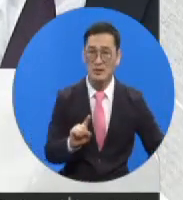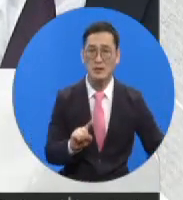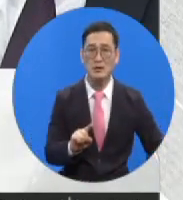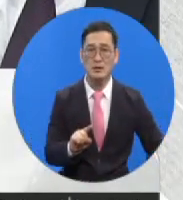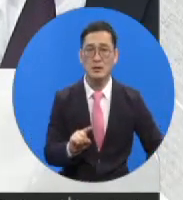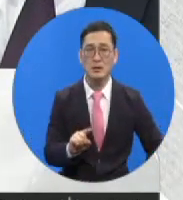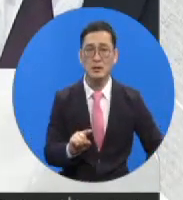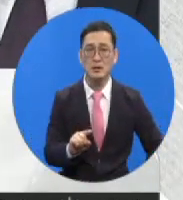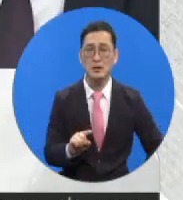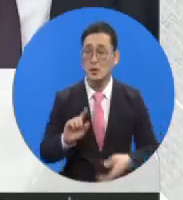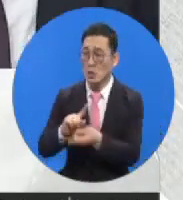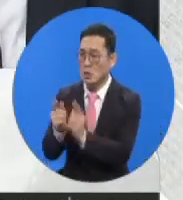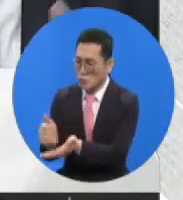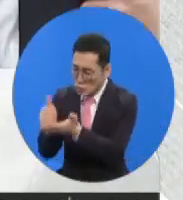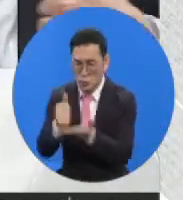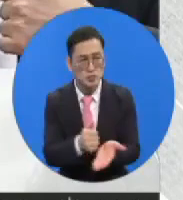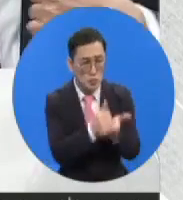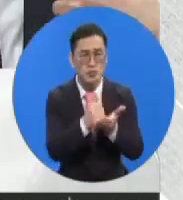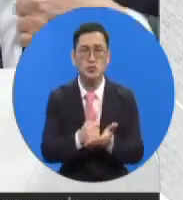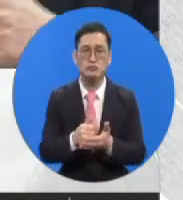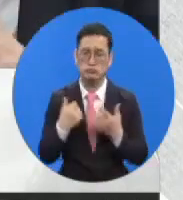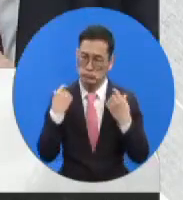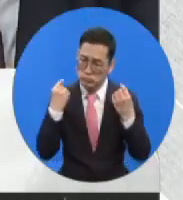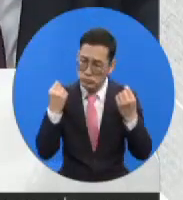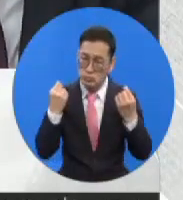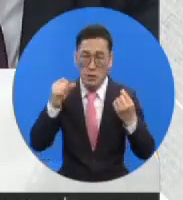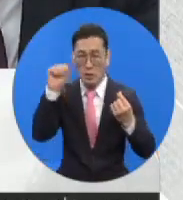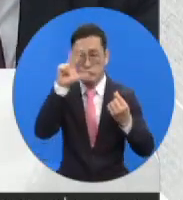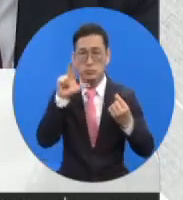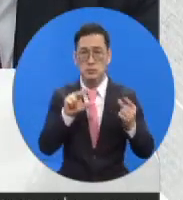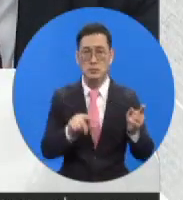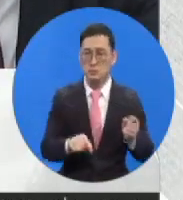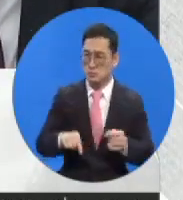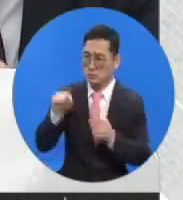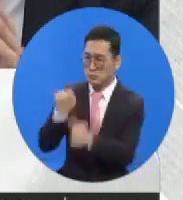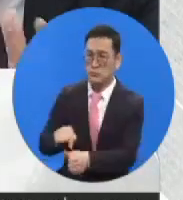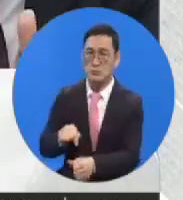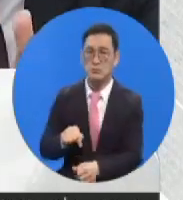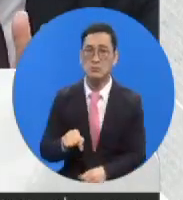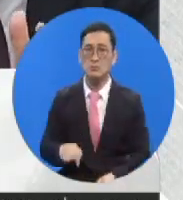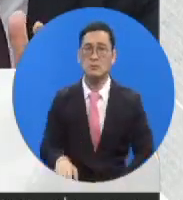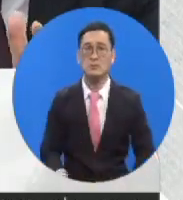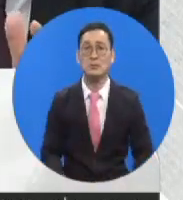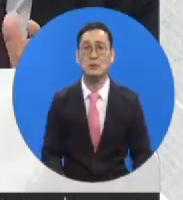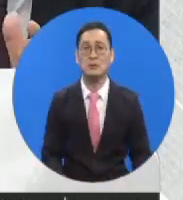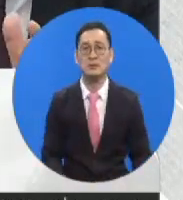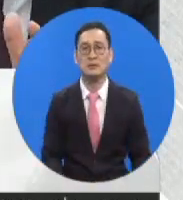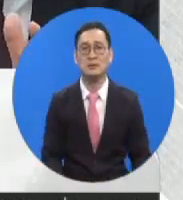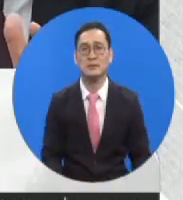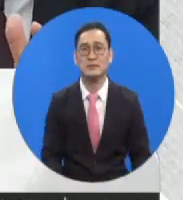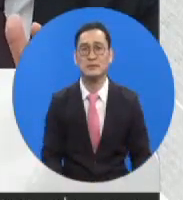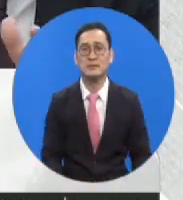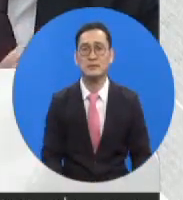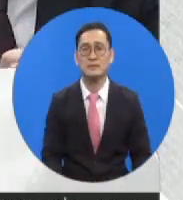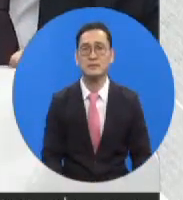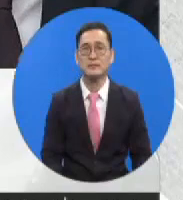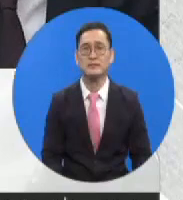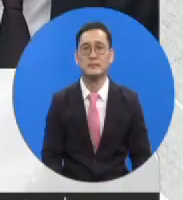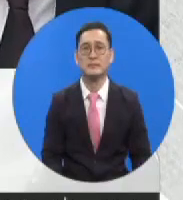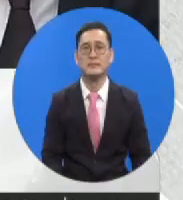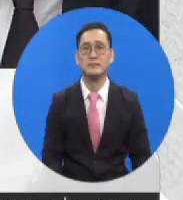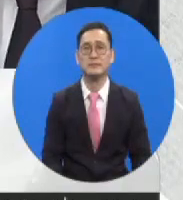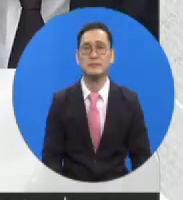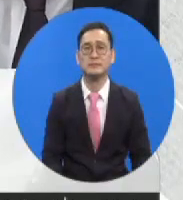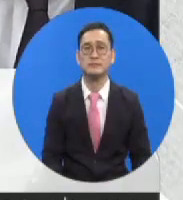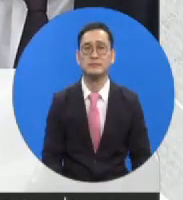과정에 거기 가서 검찰총장이 앉아갖고서는 박수치고 있는 그런 관계가 아니라 예방하는 측면에서 가서 충분하게 검찰총장의